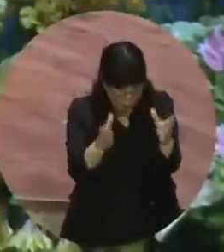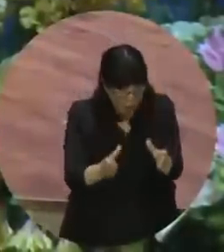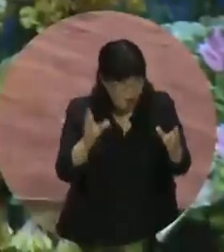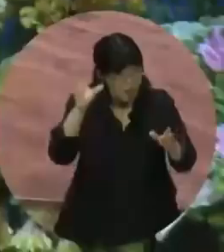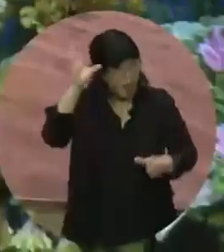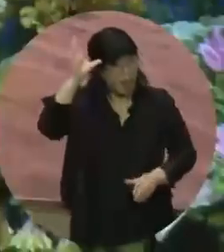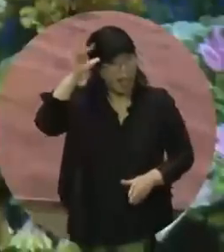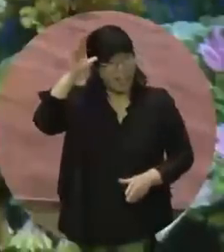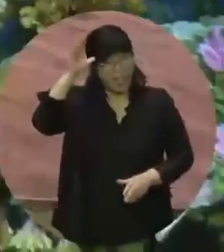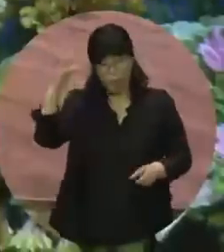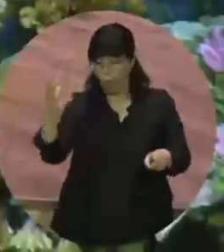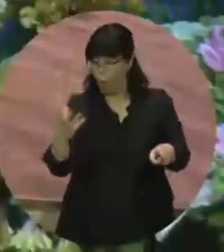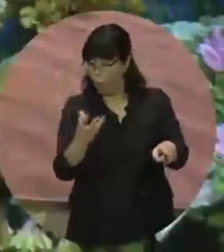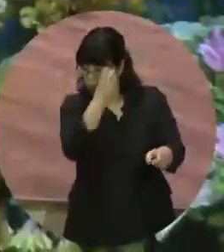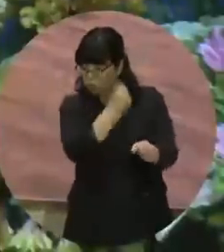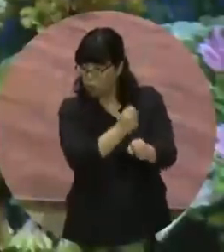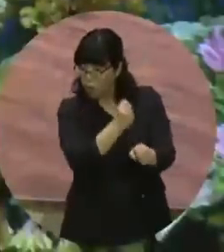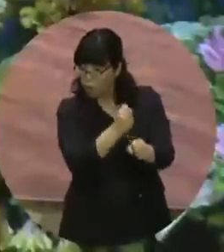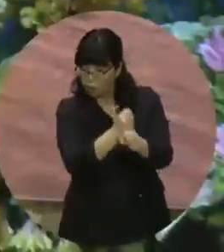물었어요.